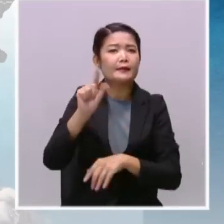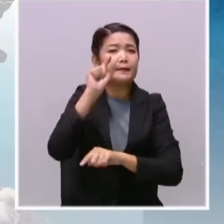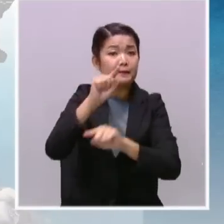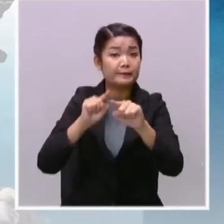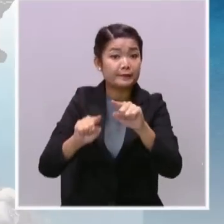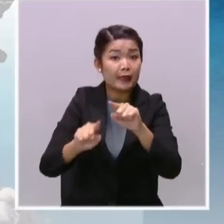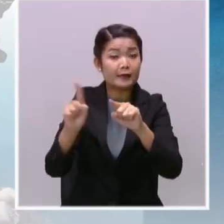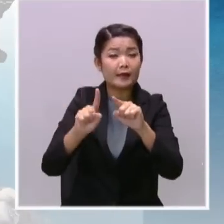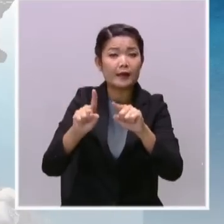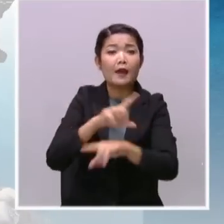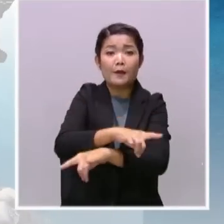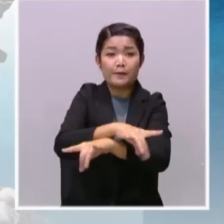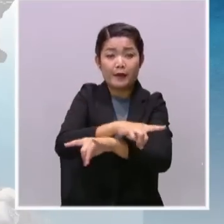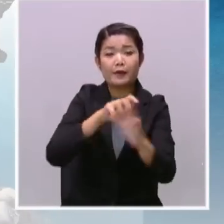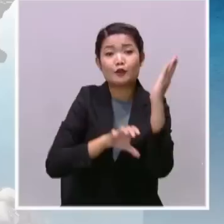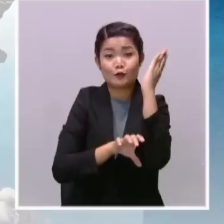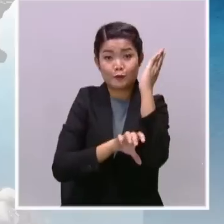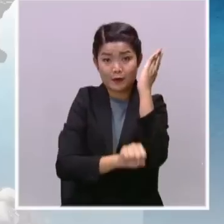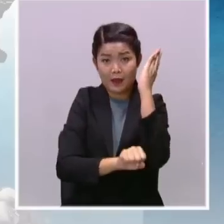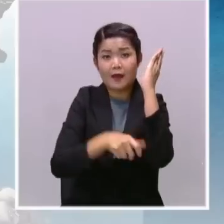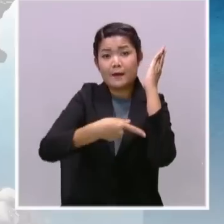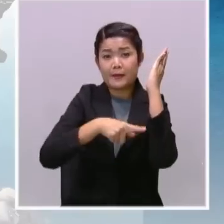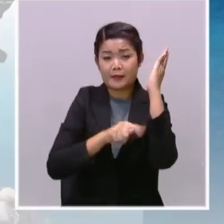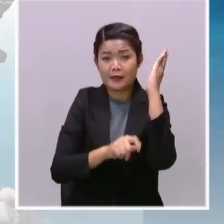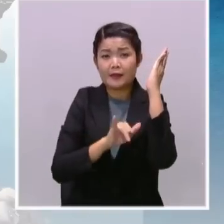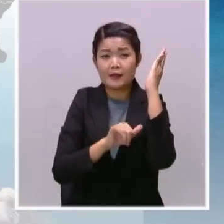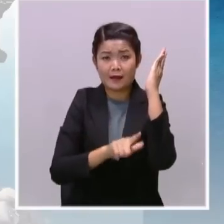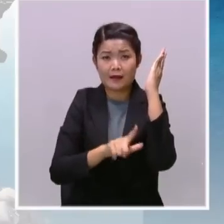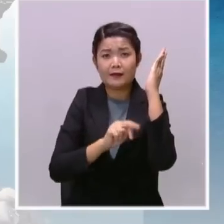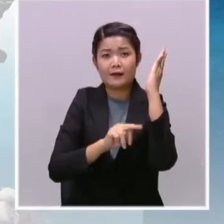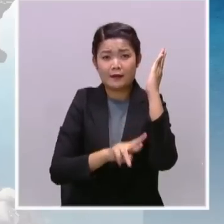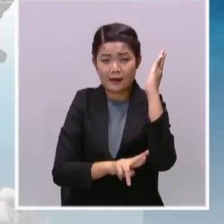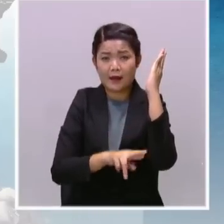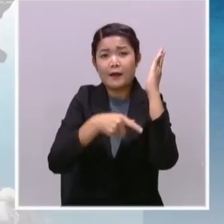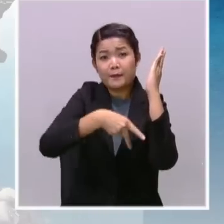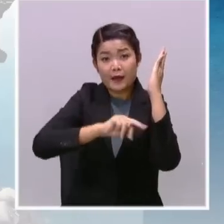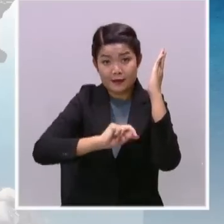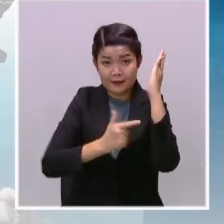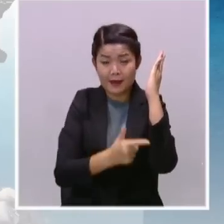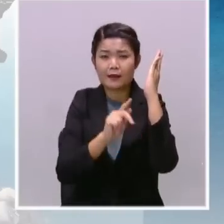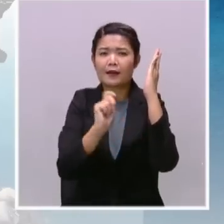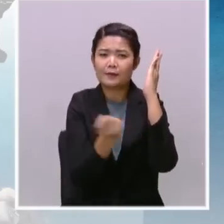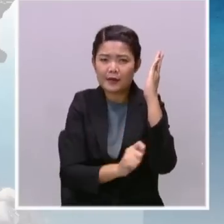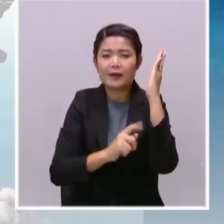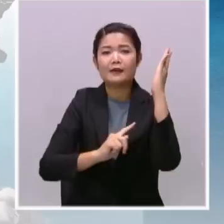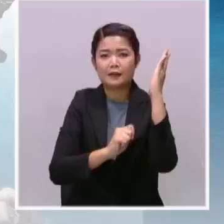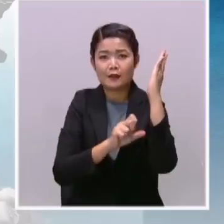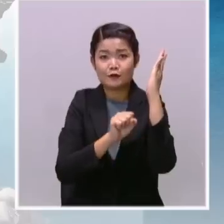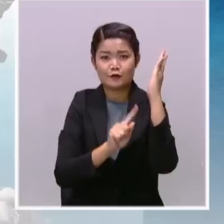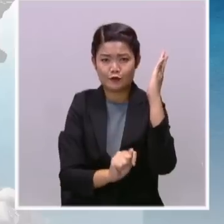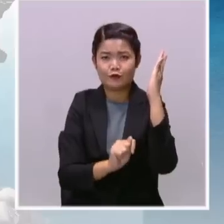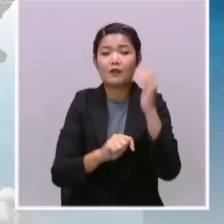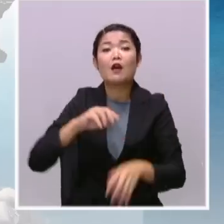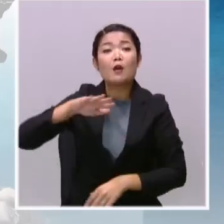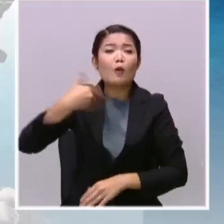ส่วนมากบริเวณจัหวดเพชบุรี สงขลาปัตตนี ยะลา นรธิวาต พังงา กระบี ตรังและสตูน